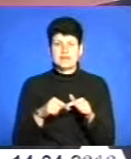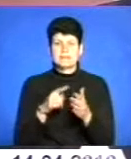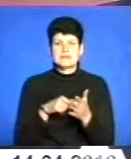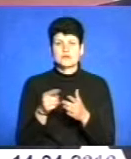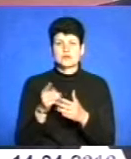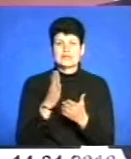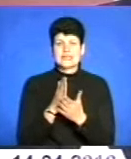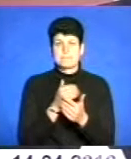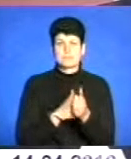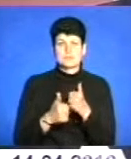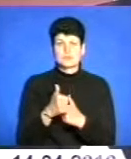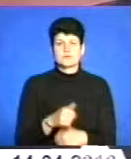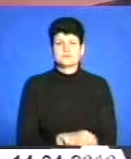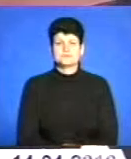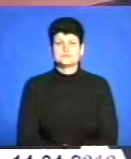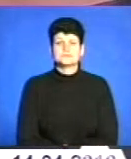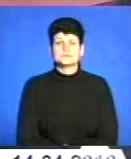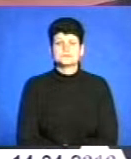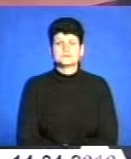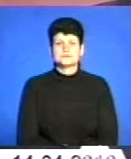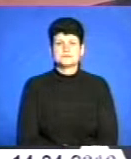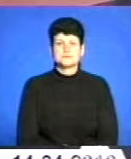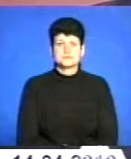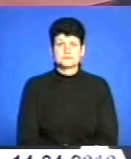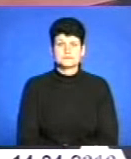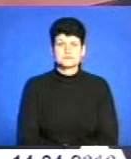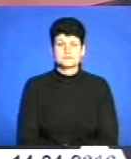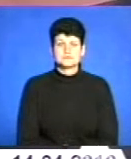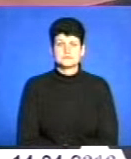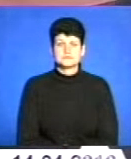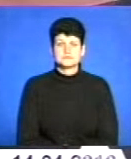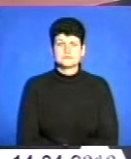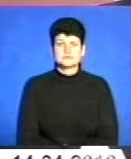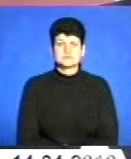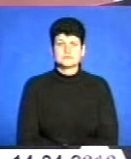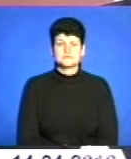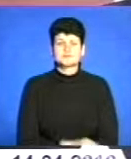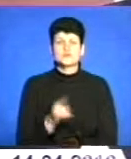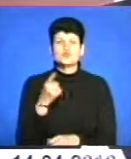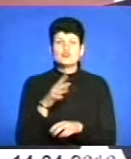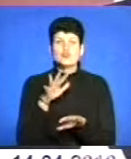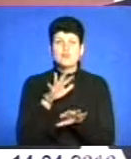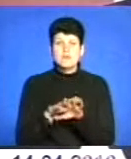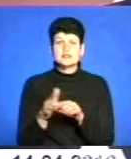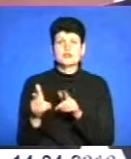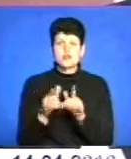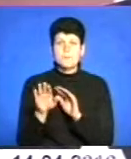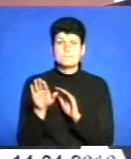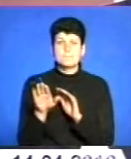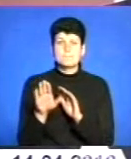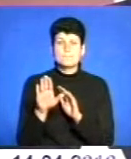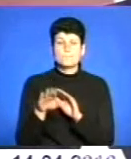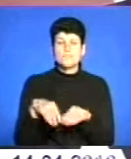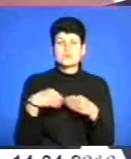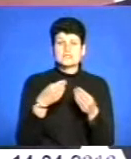Тернопіль є піонером. Why is the bank prepared to lend money to Тернопіль? Чому банки готові позичати